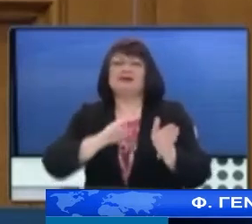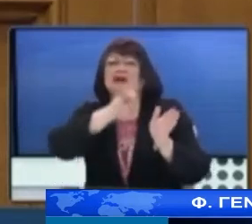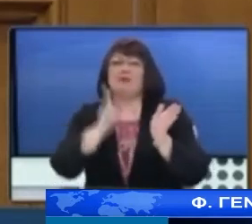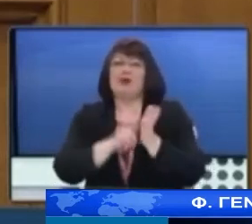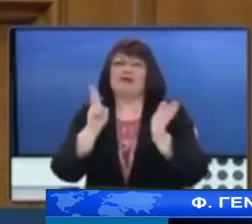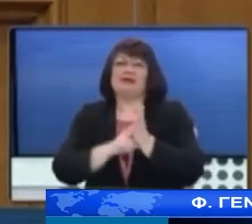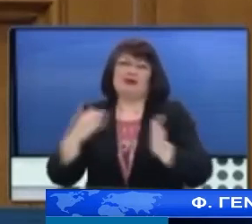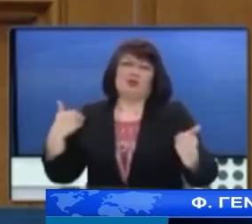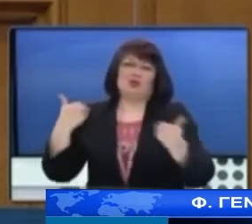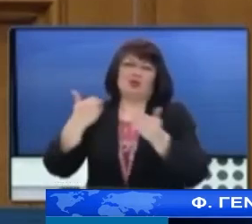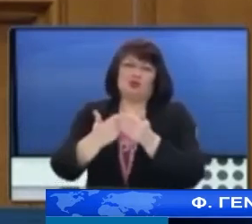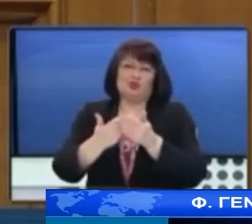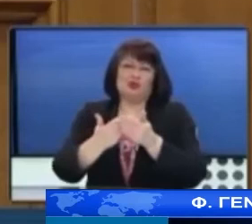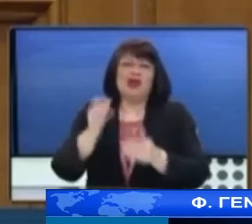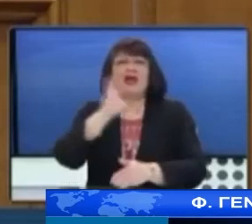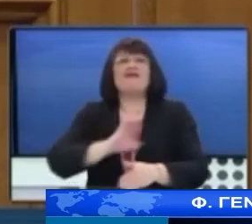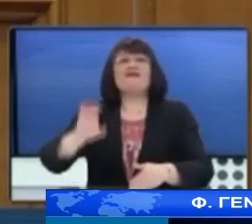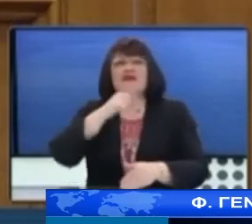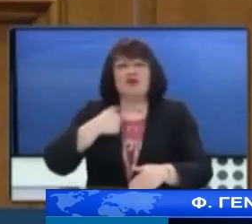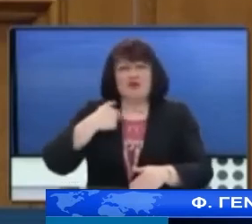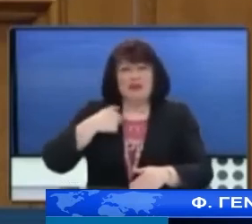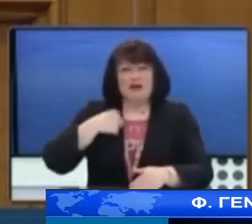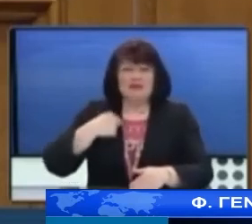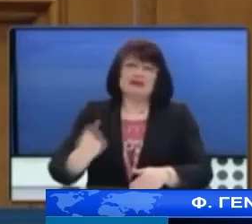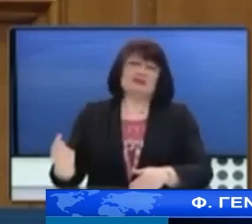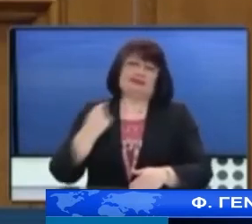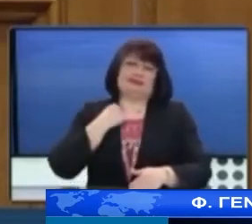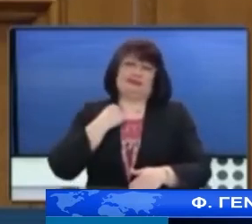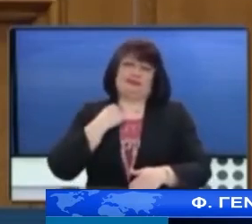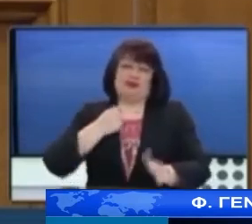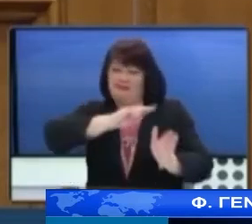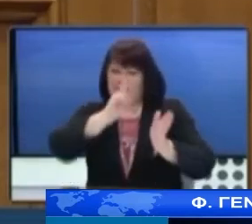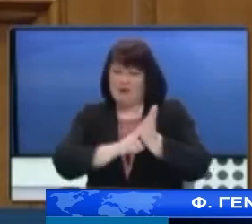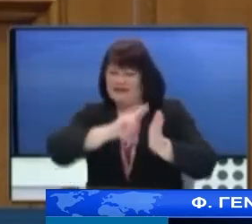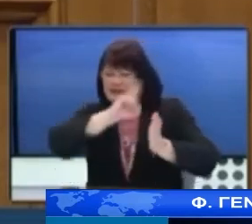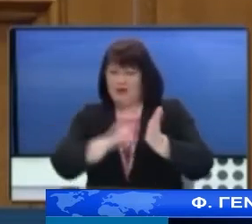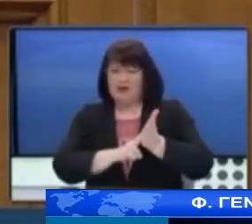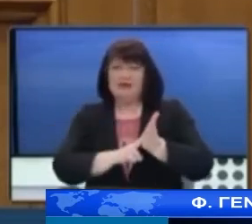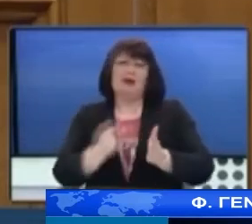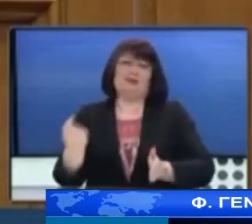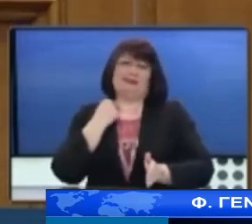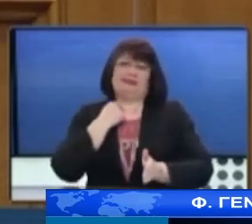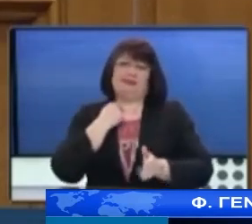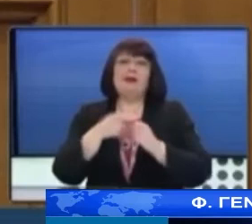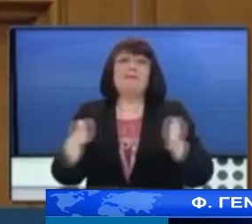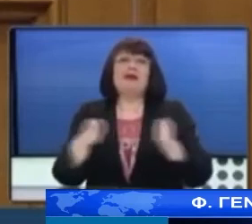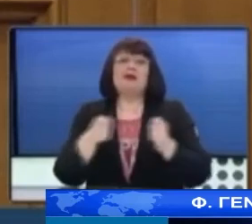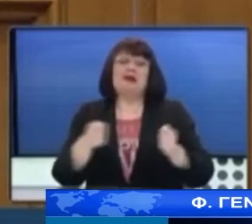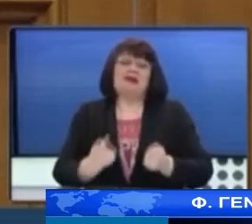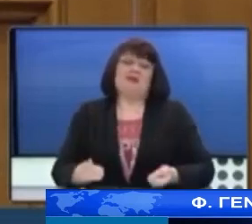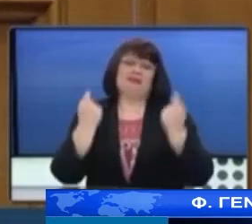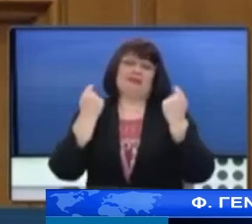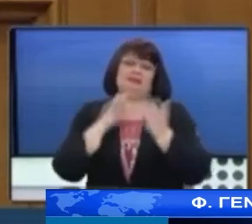μεγαλύτερο σε διάρκεια lockdown της Ευρώπης, αποτυχημένο όμως. Τα μέτρα σας πήγαν